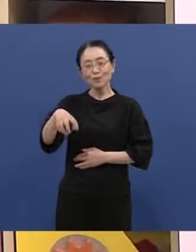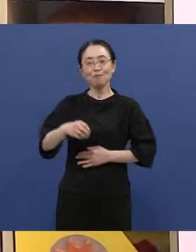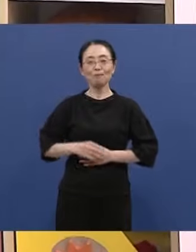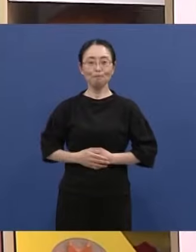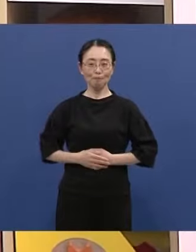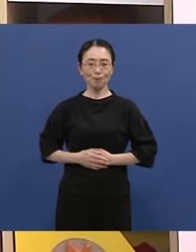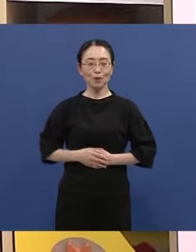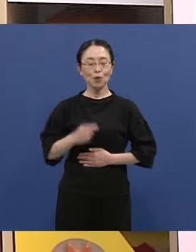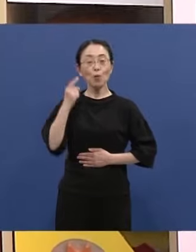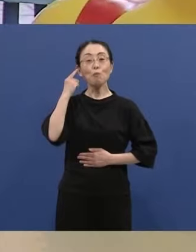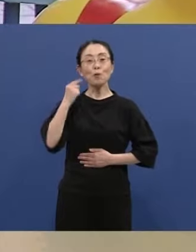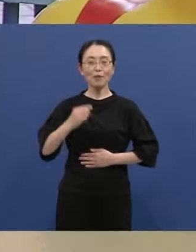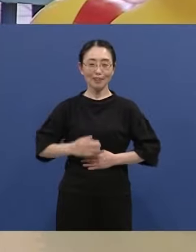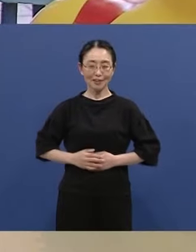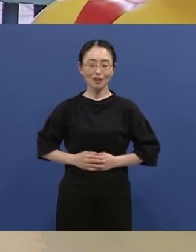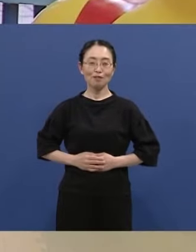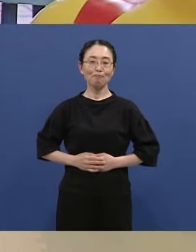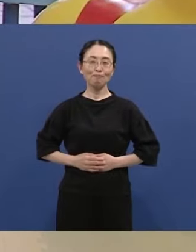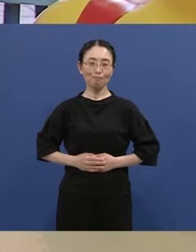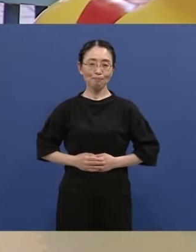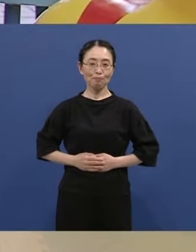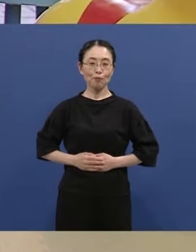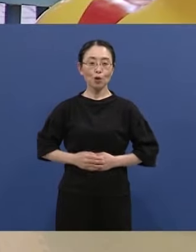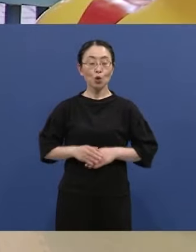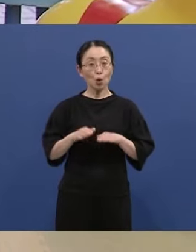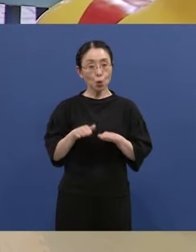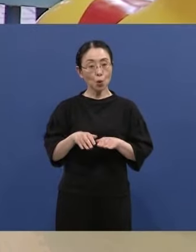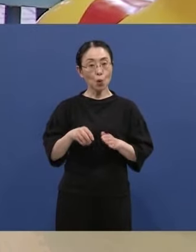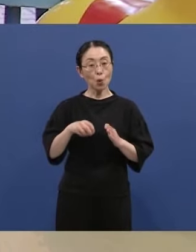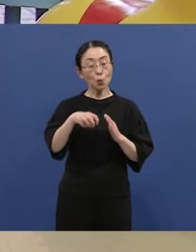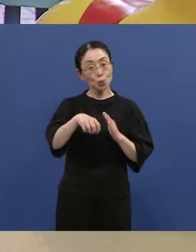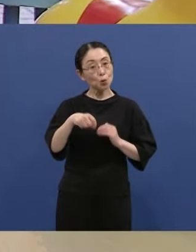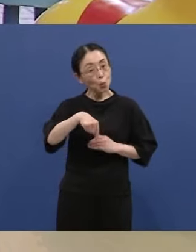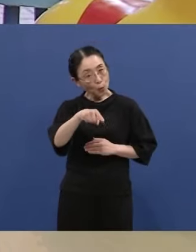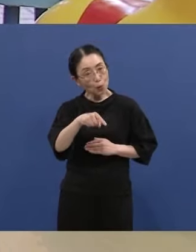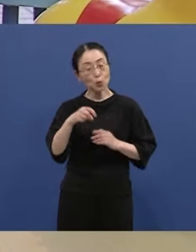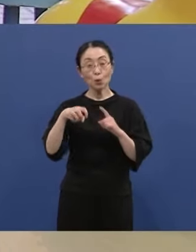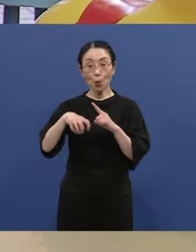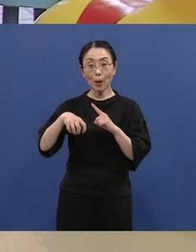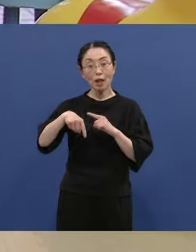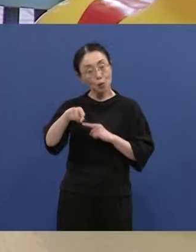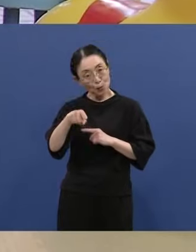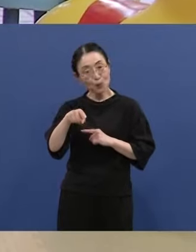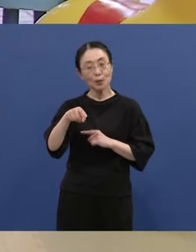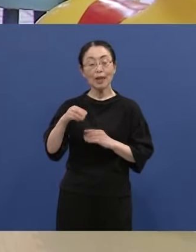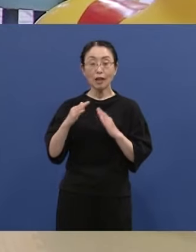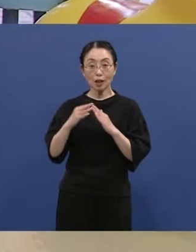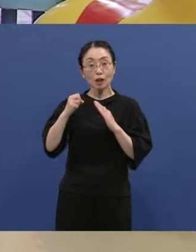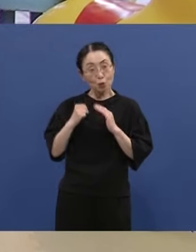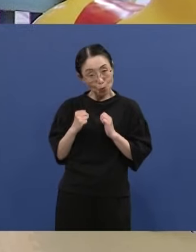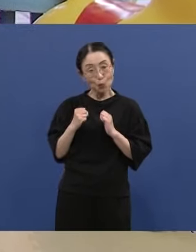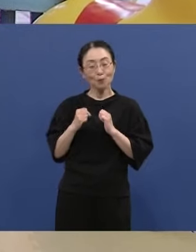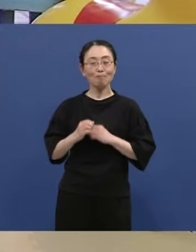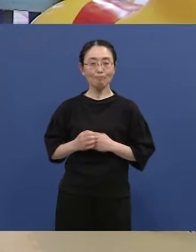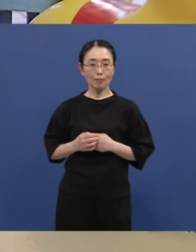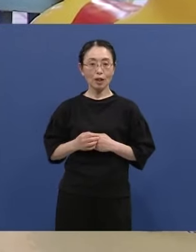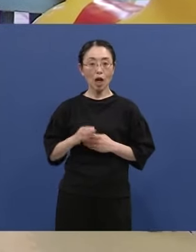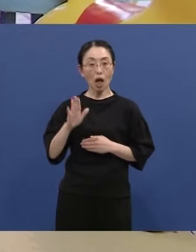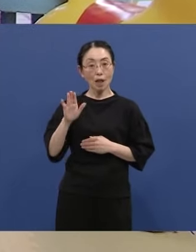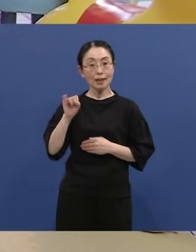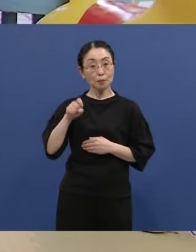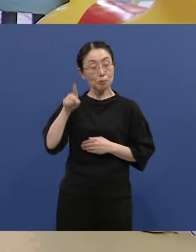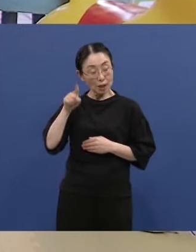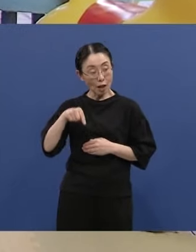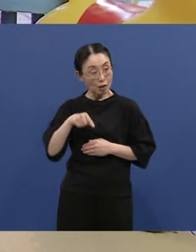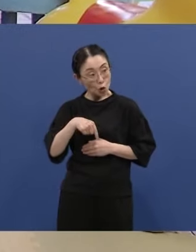はい、思いました。 今日どこ行こうかな、公園行こうかな、家でずっとおろうかなって思った時に、あ、ピピさん